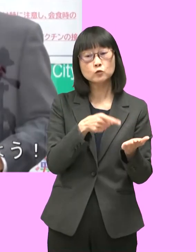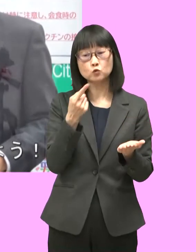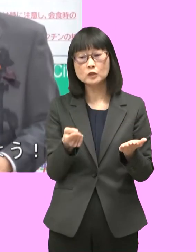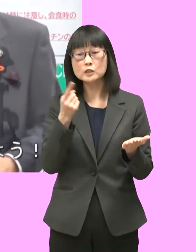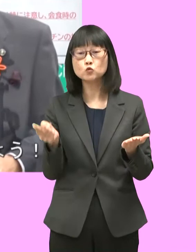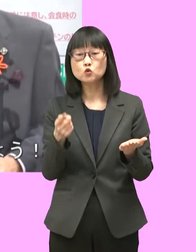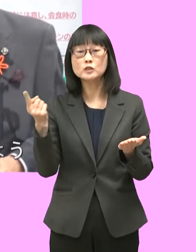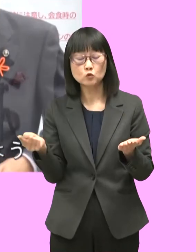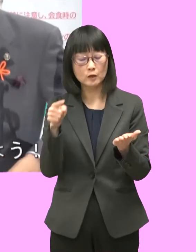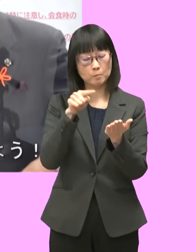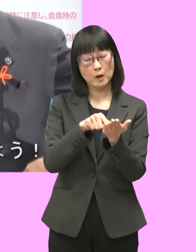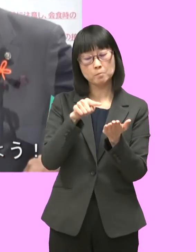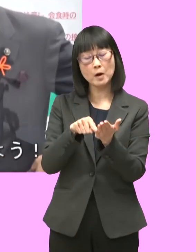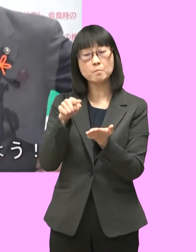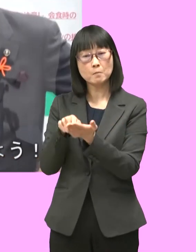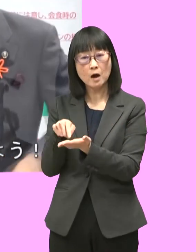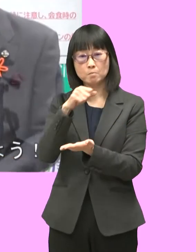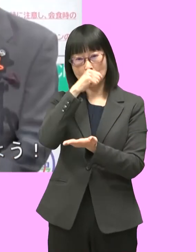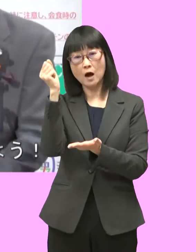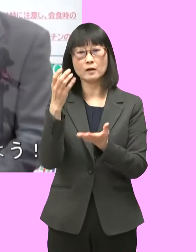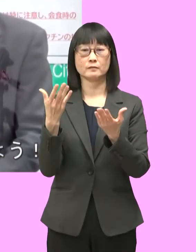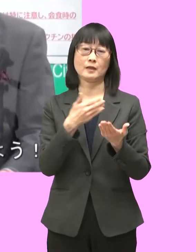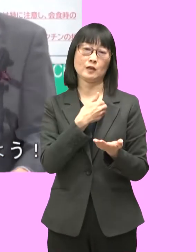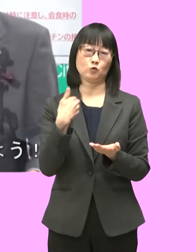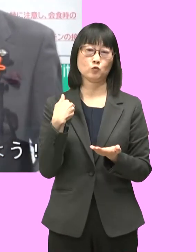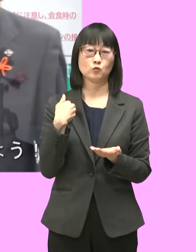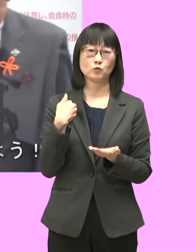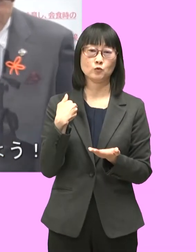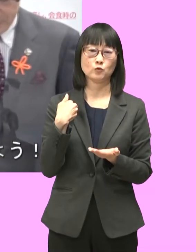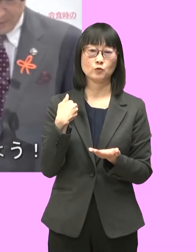分かりいただけたのではないかと思います。はい、